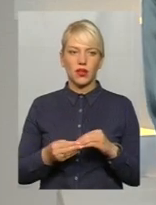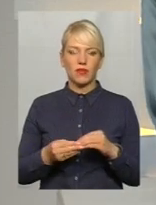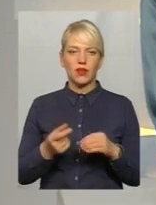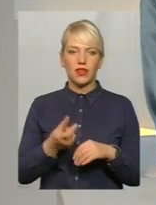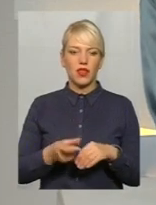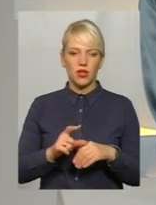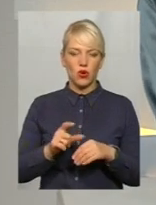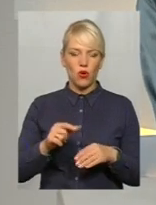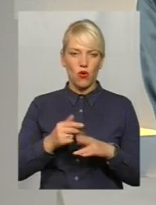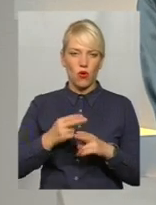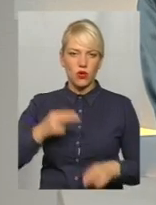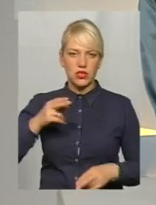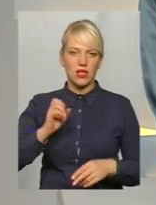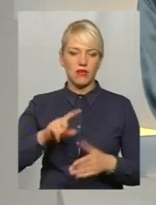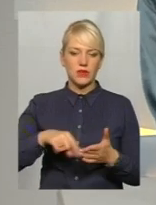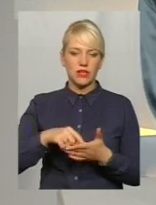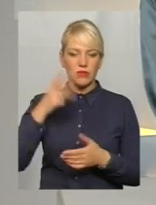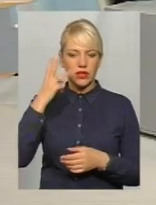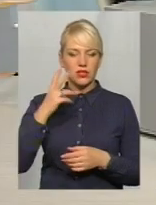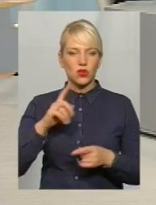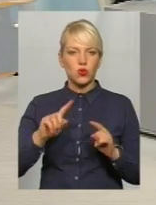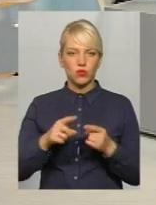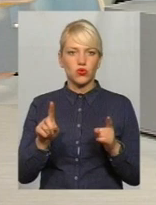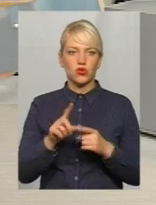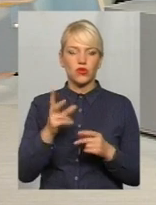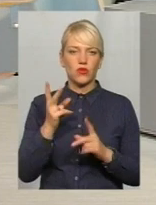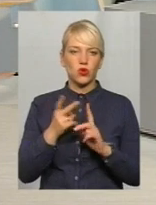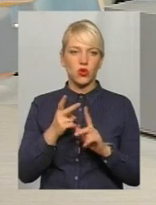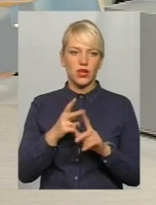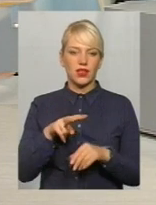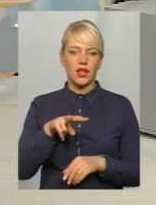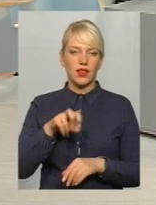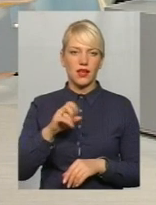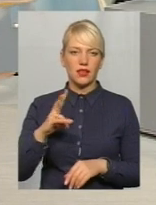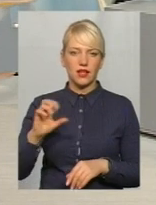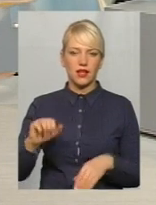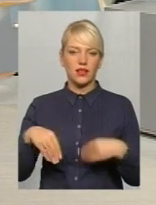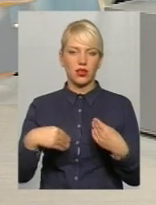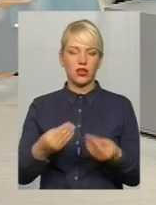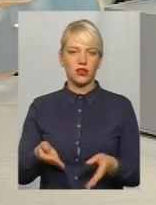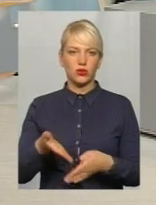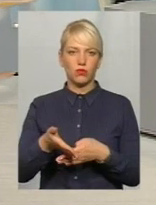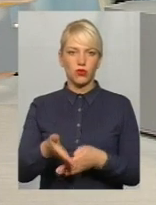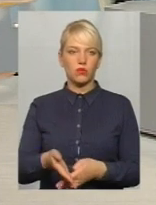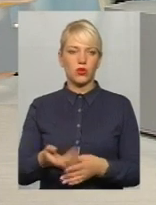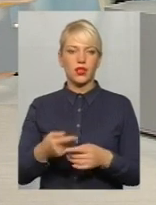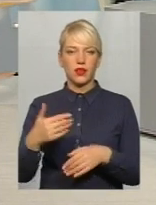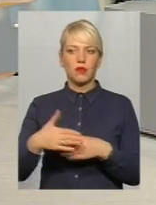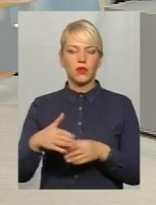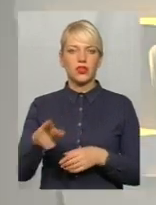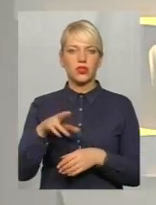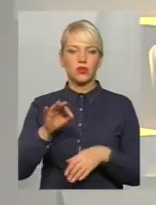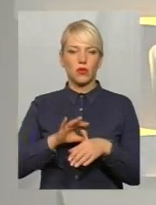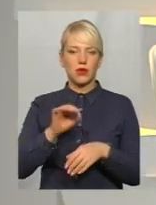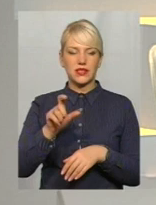найбільш гостро в таких містах, як Хмельницький, стоять саме тому, що вторинна ланка надання допомоги досить наближена до пацієнта,